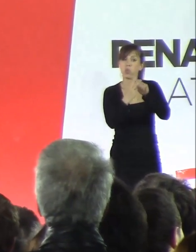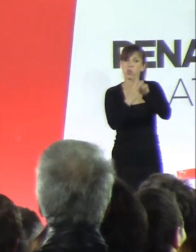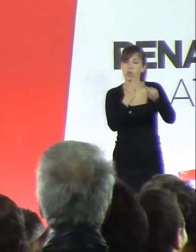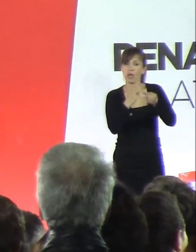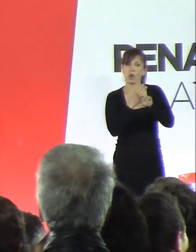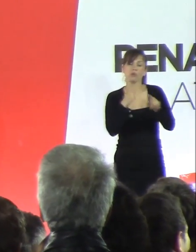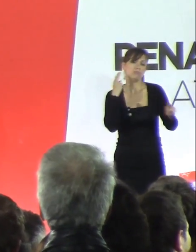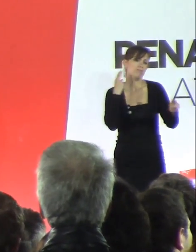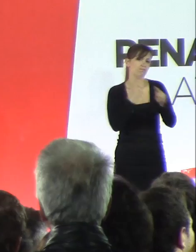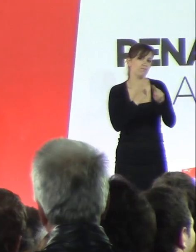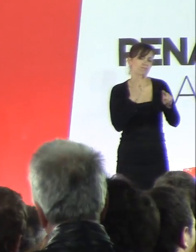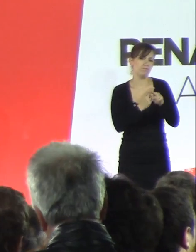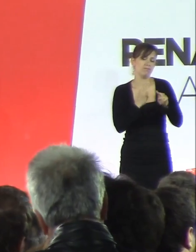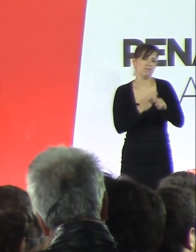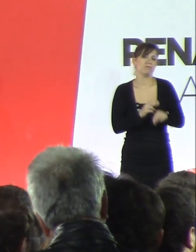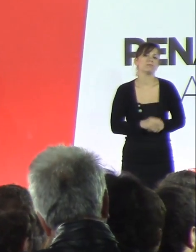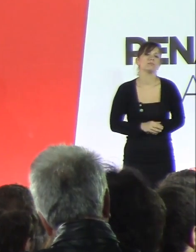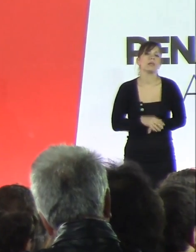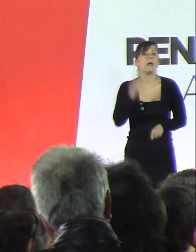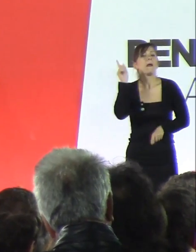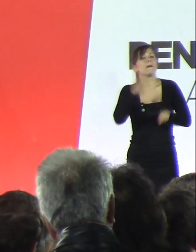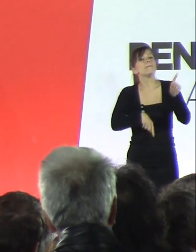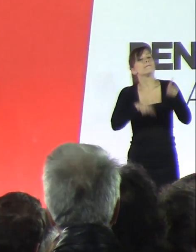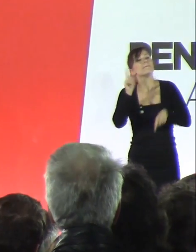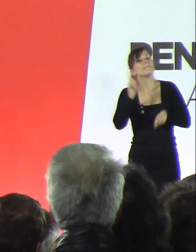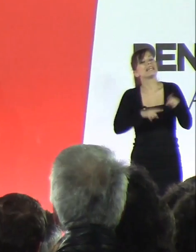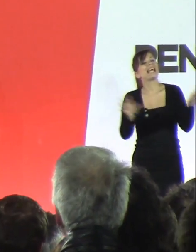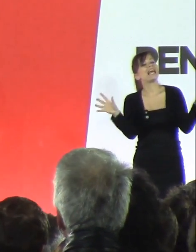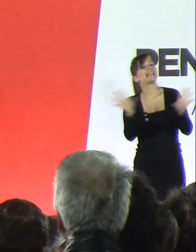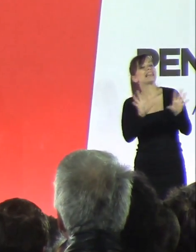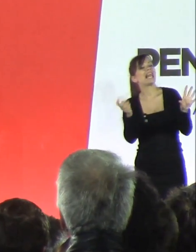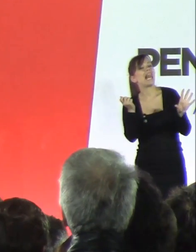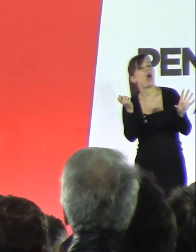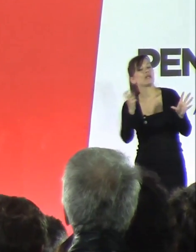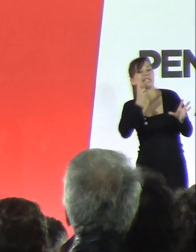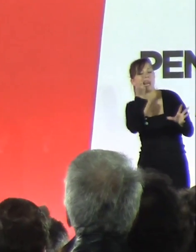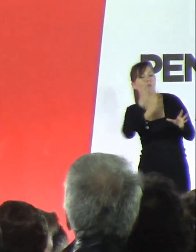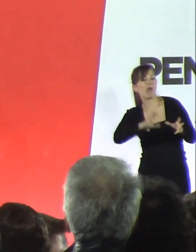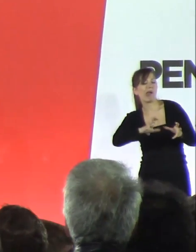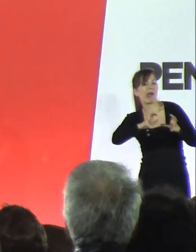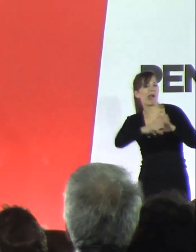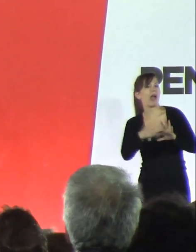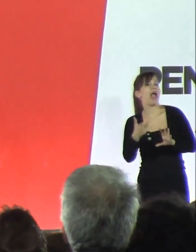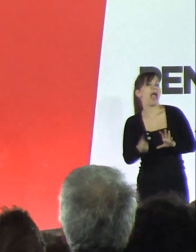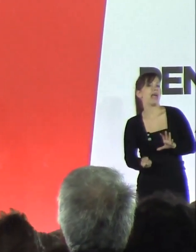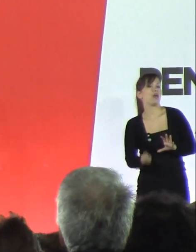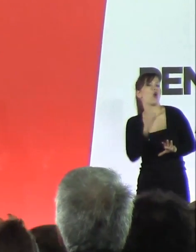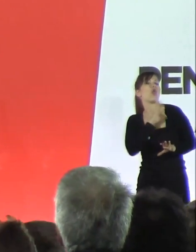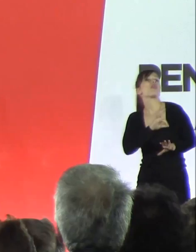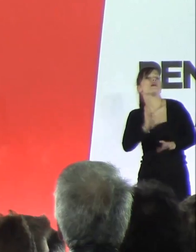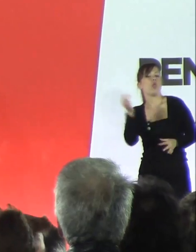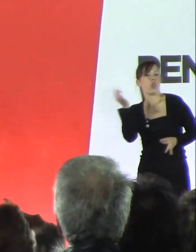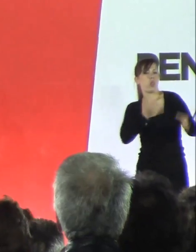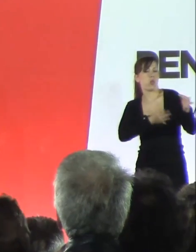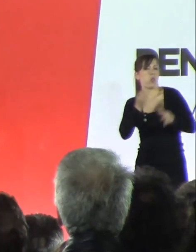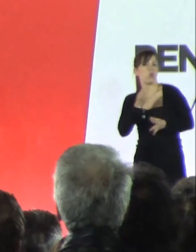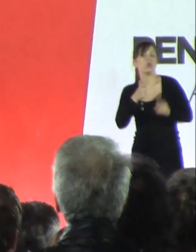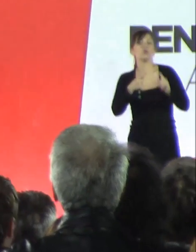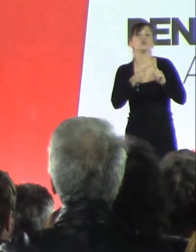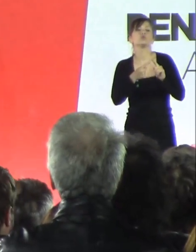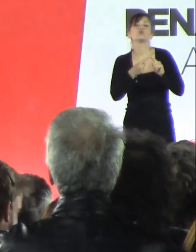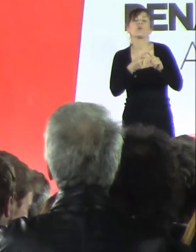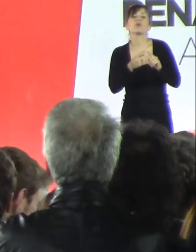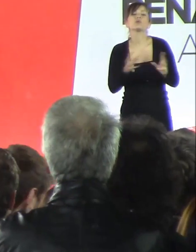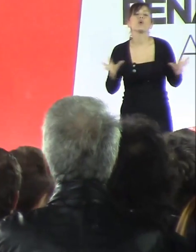είτε διαστρεβλώνουν αυτές τις μέρες τα συστημικά μέσα ενημέρωσης. Το πρώτο αφορά στον κυρίαρχο,